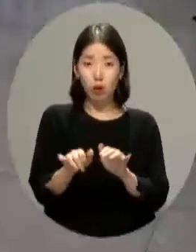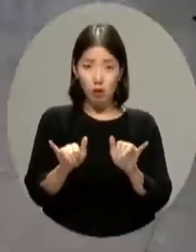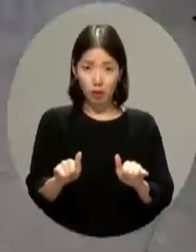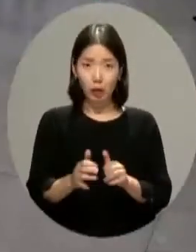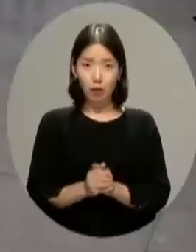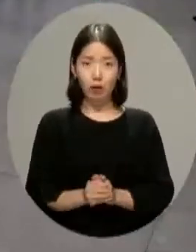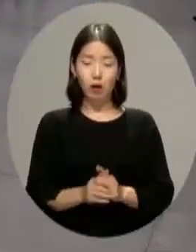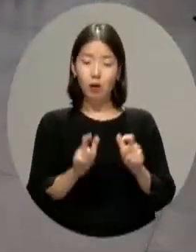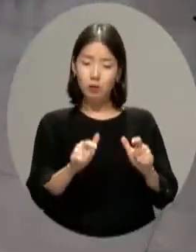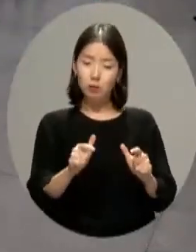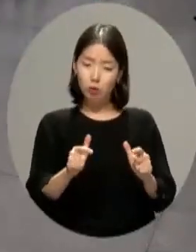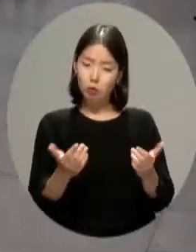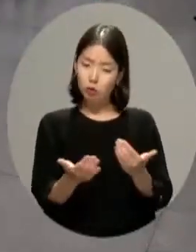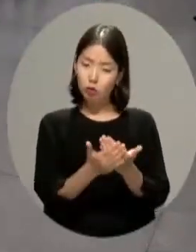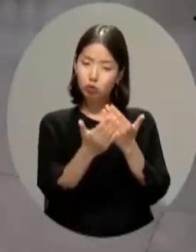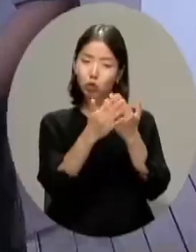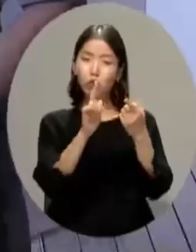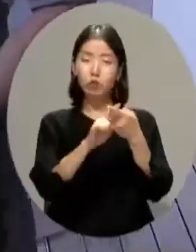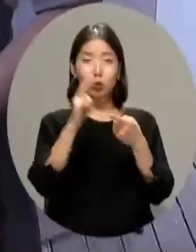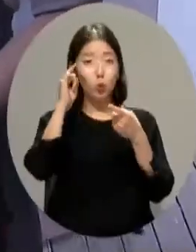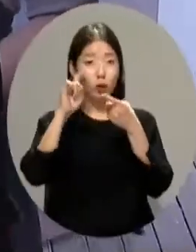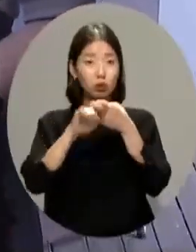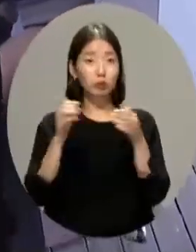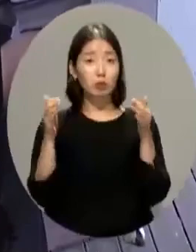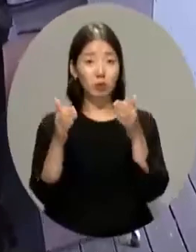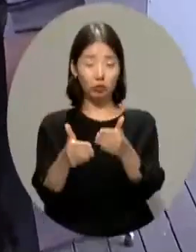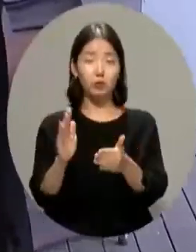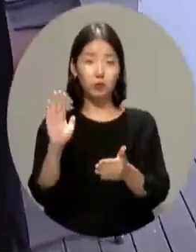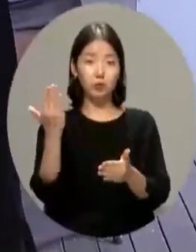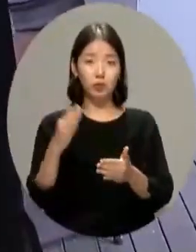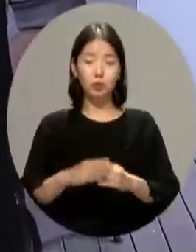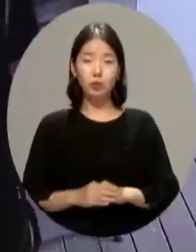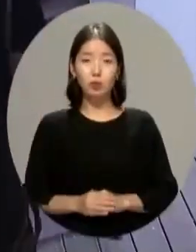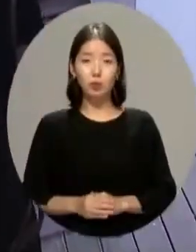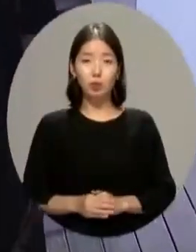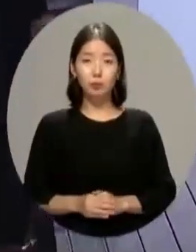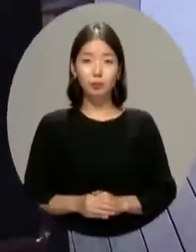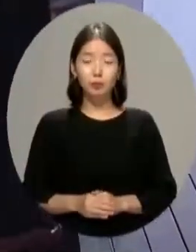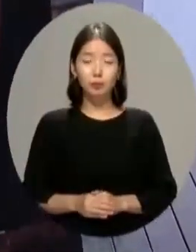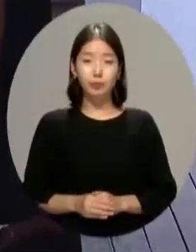지자체 육성 의지에 시선이 모아지고 있습니다. MBC 뉴스 강동엽입니다.